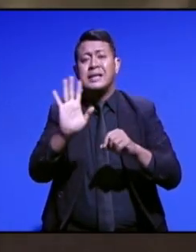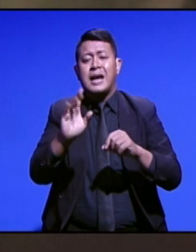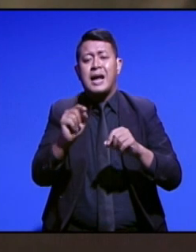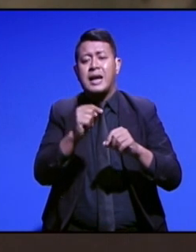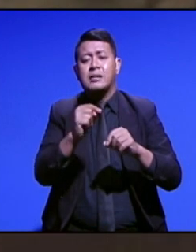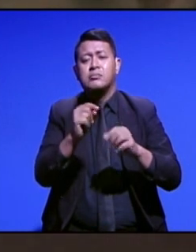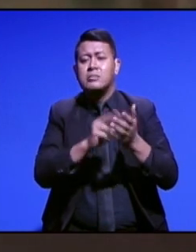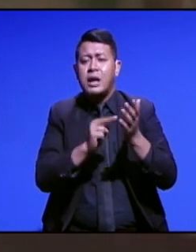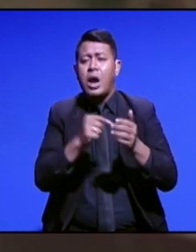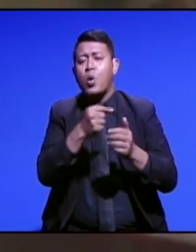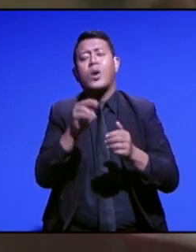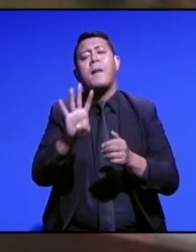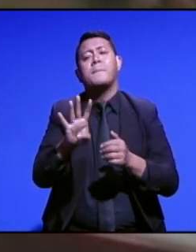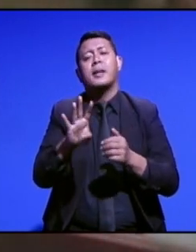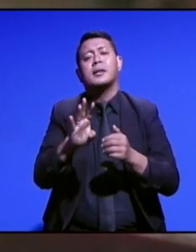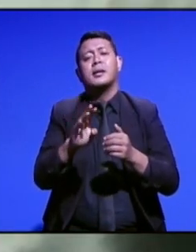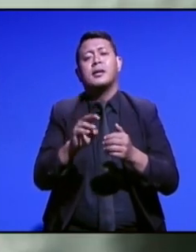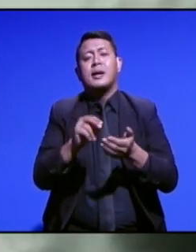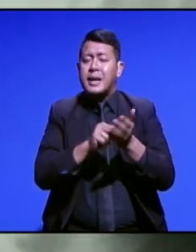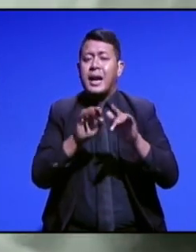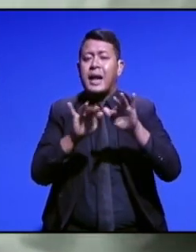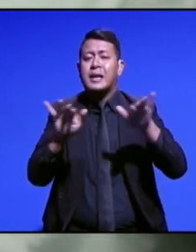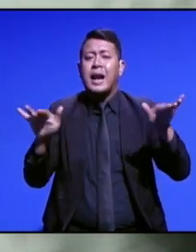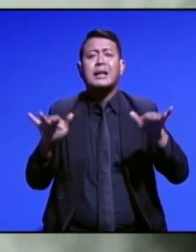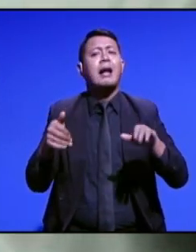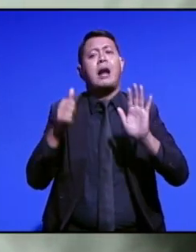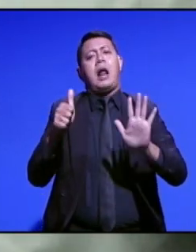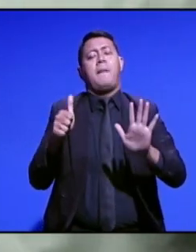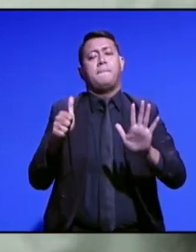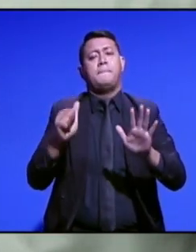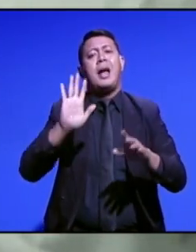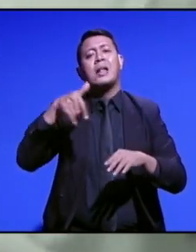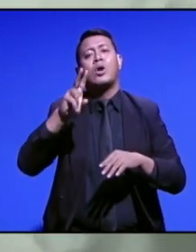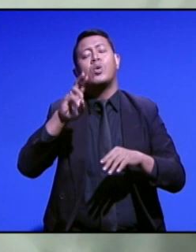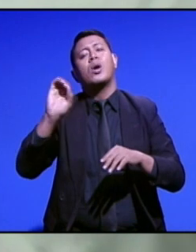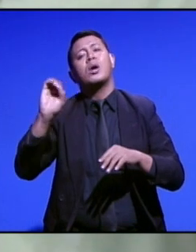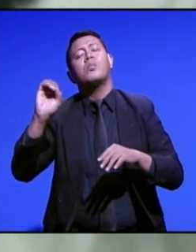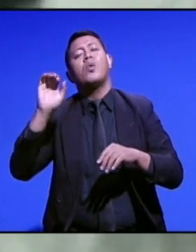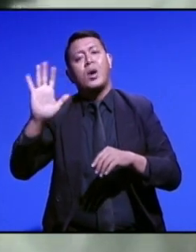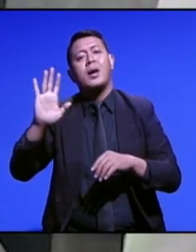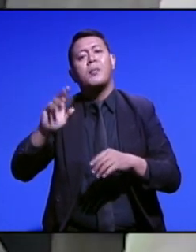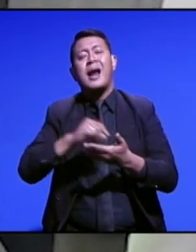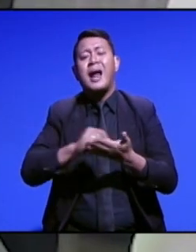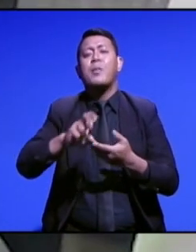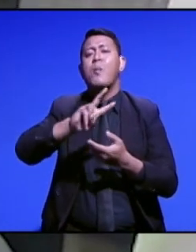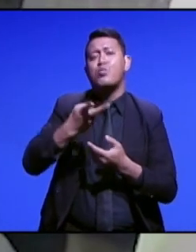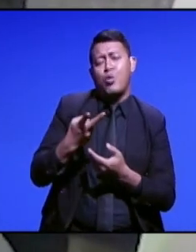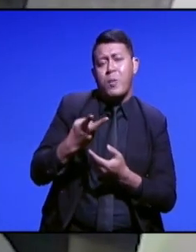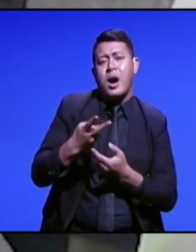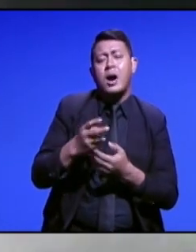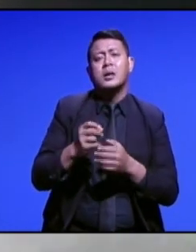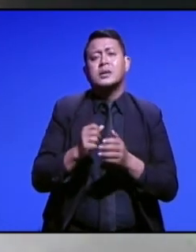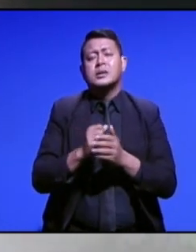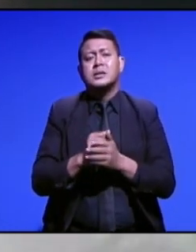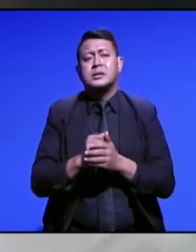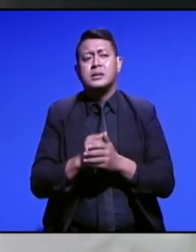4 dengan nilai rata-rata minimal 6. Di tahun 2005, istilah ujian berubah lagi menjadi Ujian